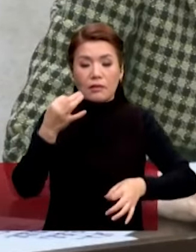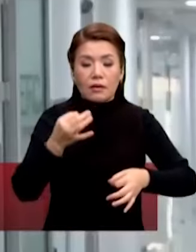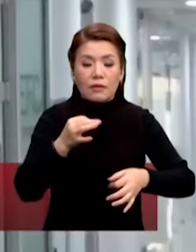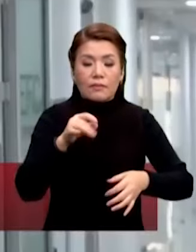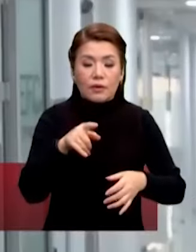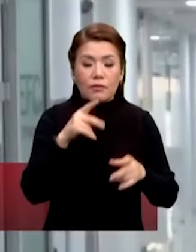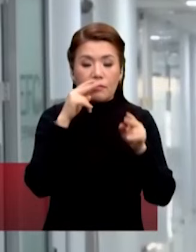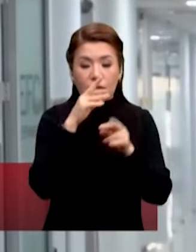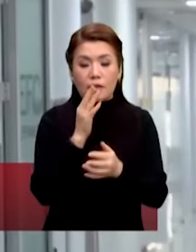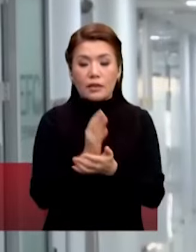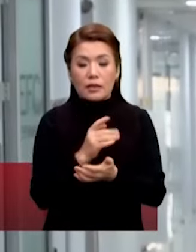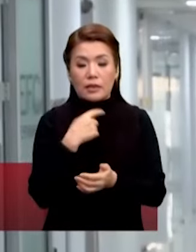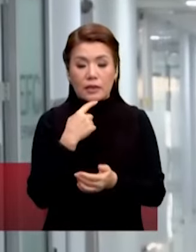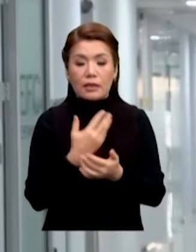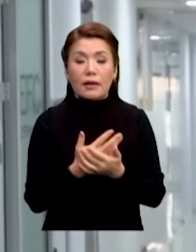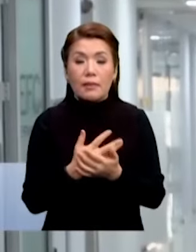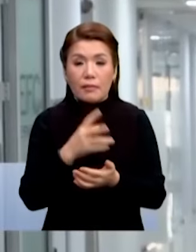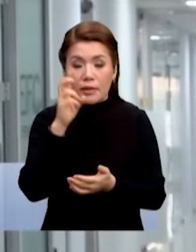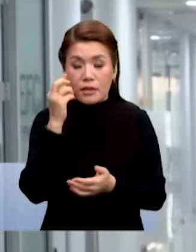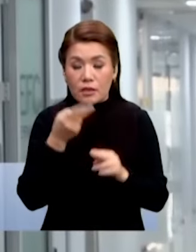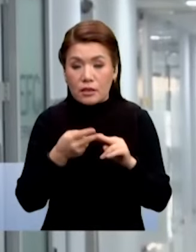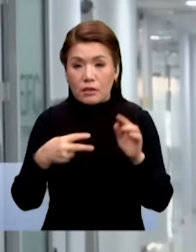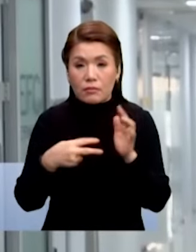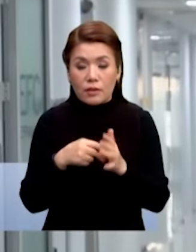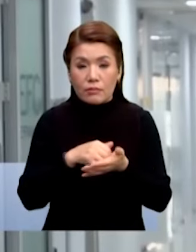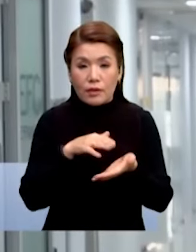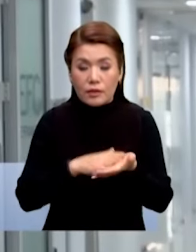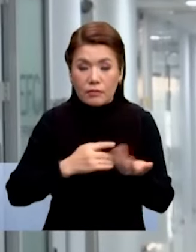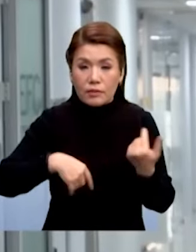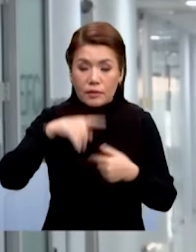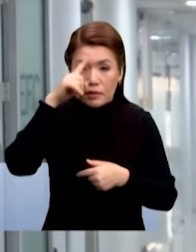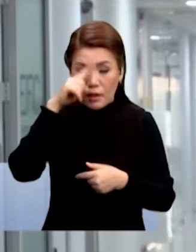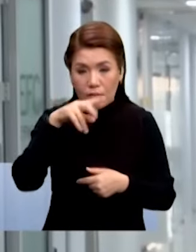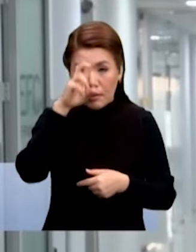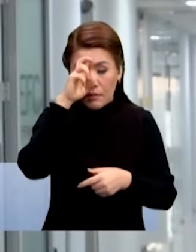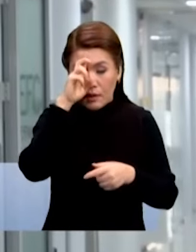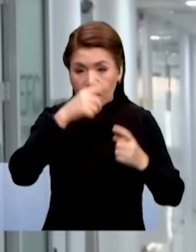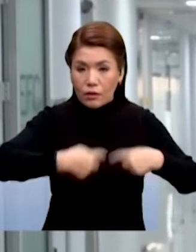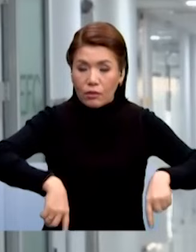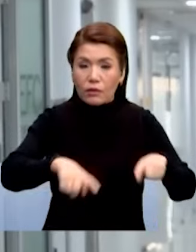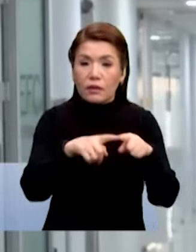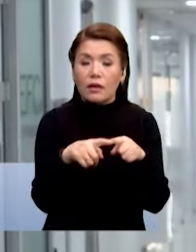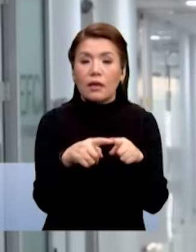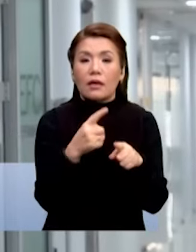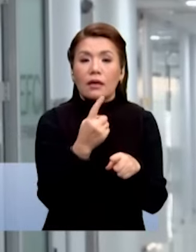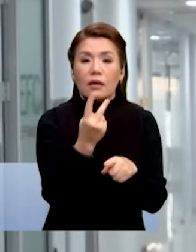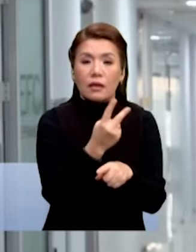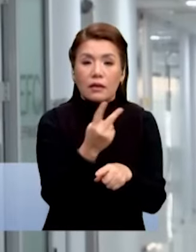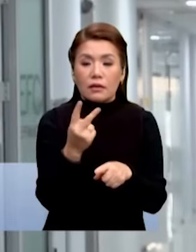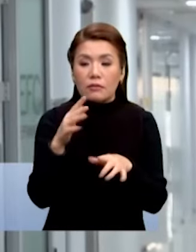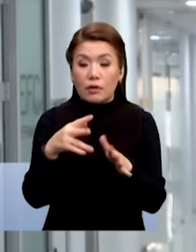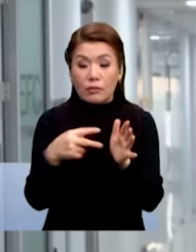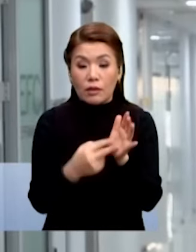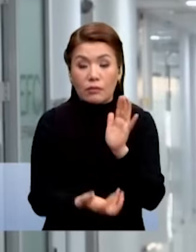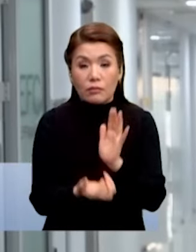пікірде. Бюджет барысында бағаны белгілеген кезде біз білеміз, мемлекеттік органдар 2-3 жерден бағаны алады